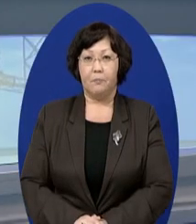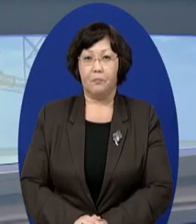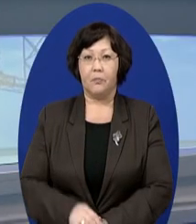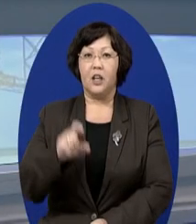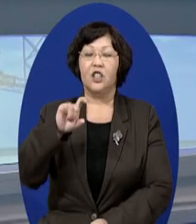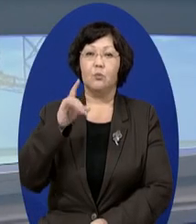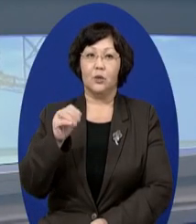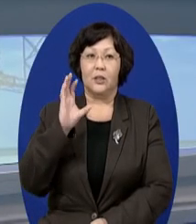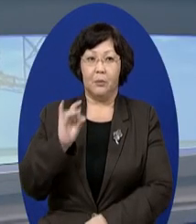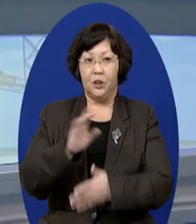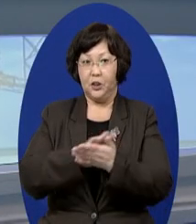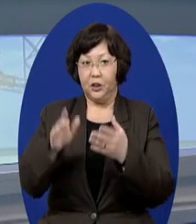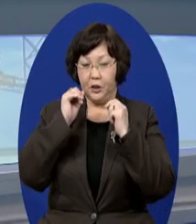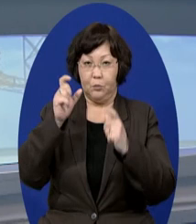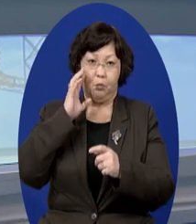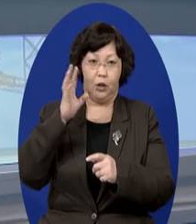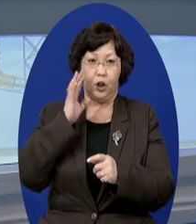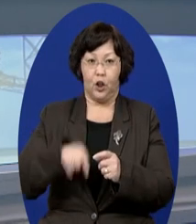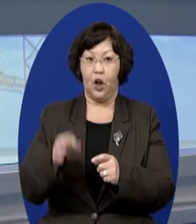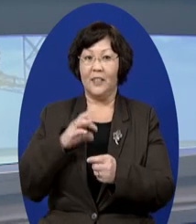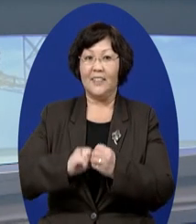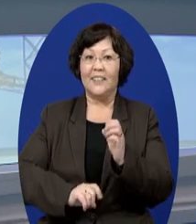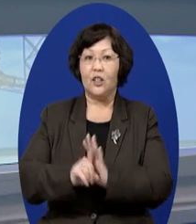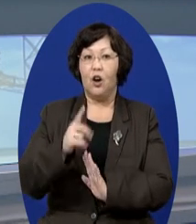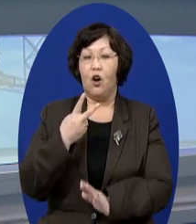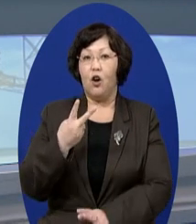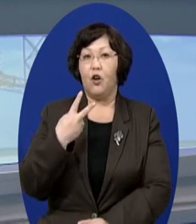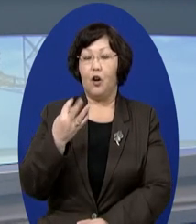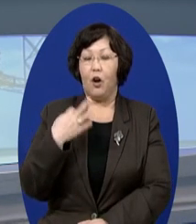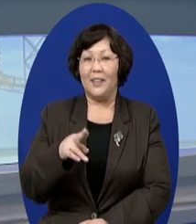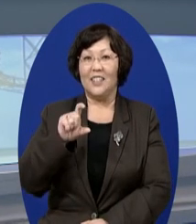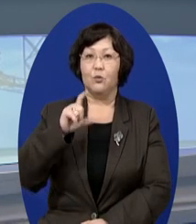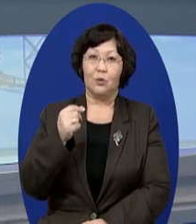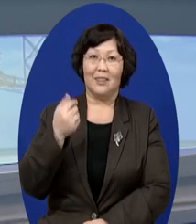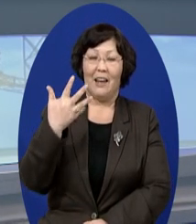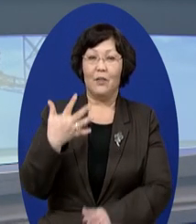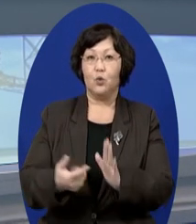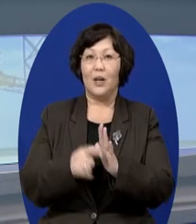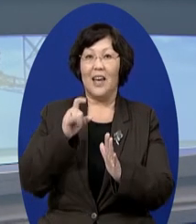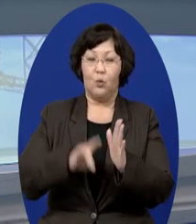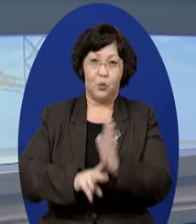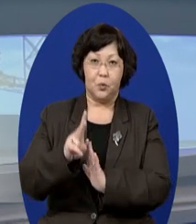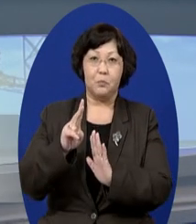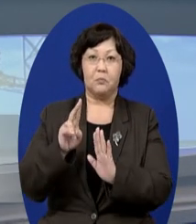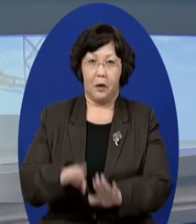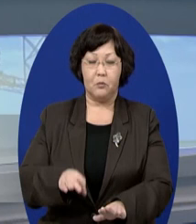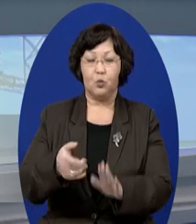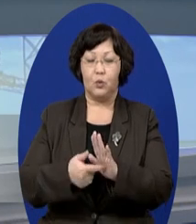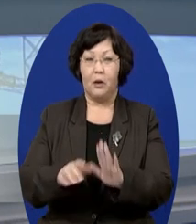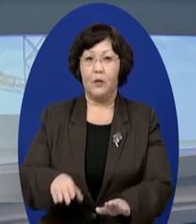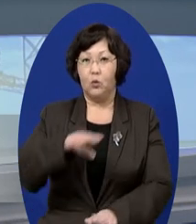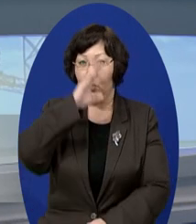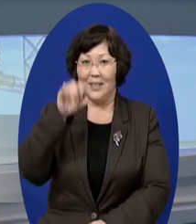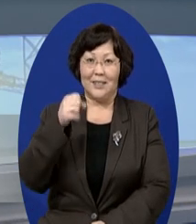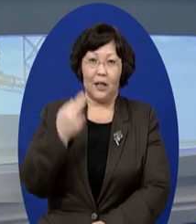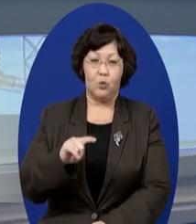Эрчим хүчний салбарын шин сэргэлтийн бодлого энэ онд эхлэн 2022 онд эрчим хүчний 5 шинэ хүүсвэр барих суурь тавигдаад байна. Мөн дулааны цахилгаан